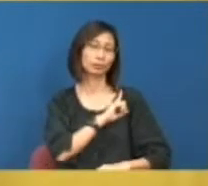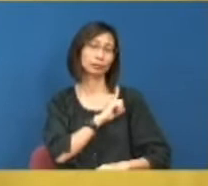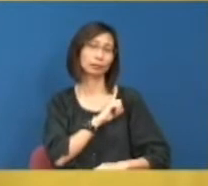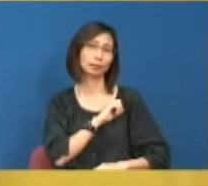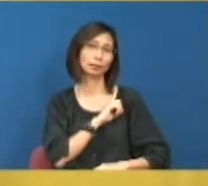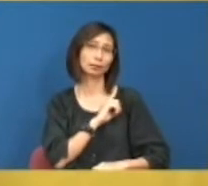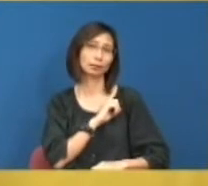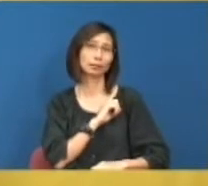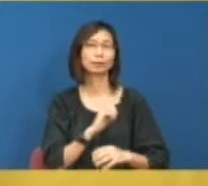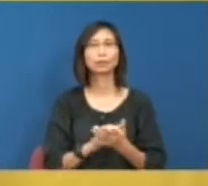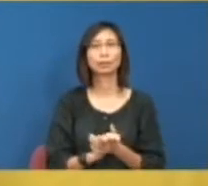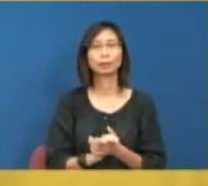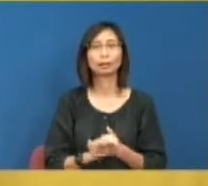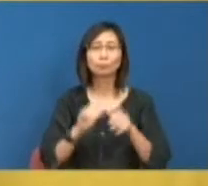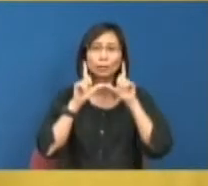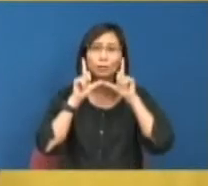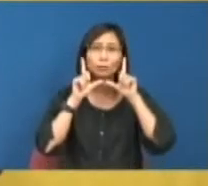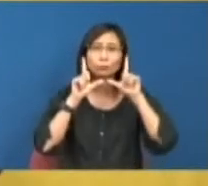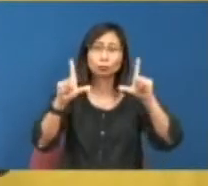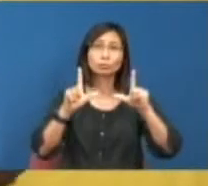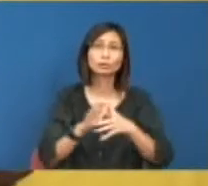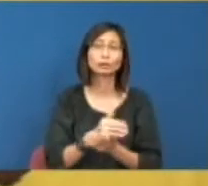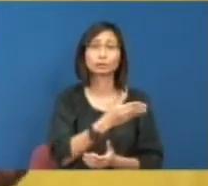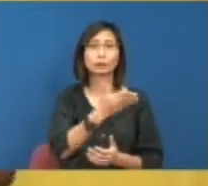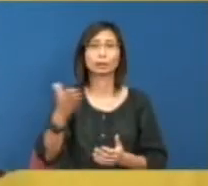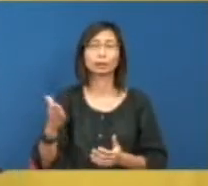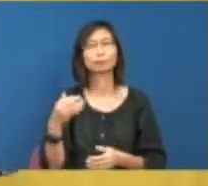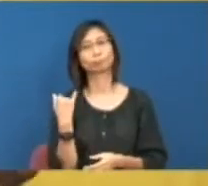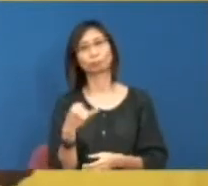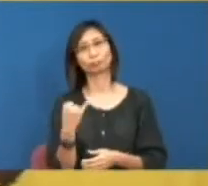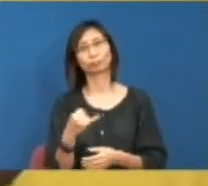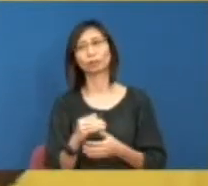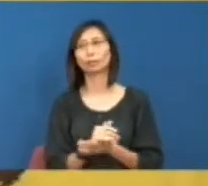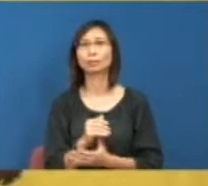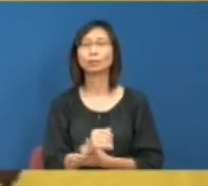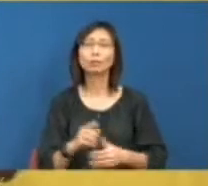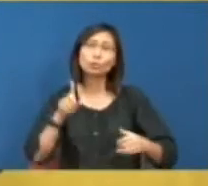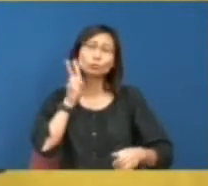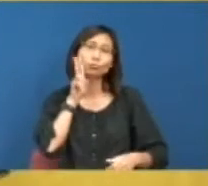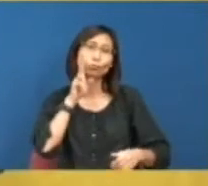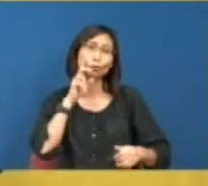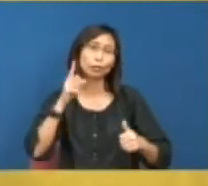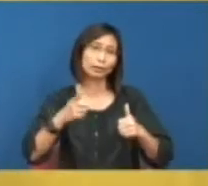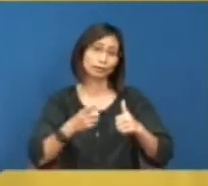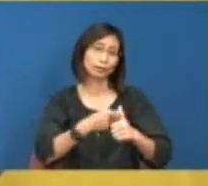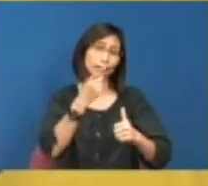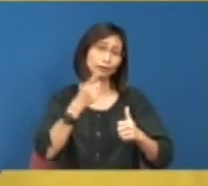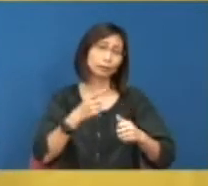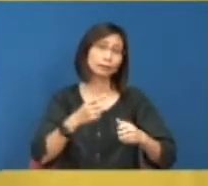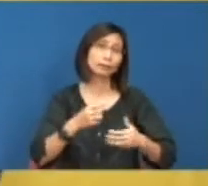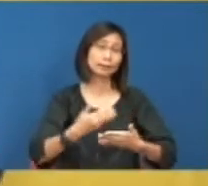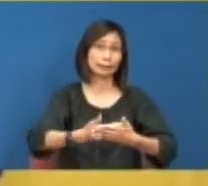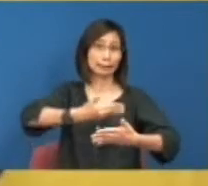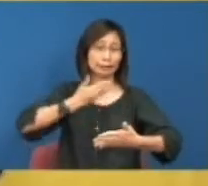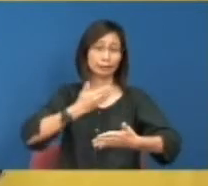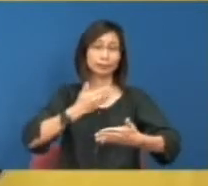及時通知到大家啦，係嘛？不能夠第一不能夠事先講，因為事先講我哋就會受到警方的擠迫，即係壓迫啊，同埋擠